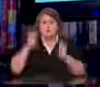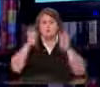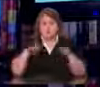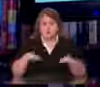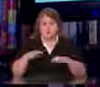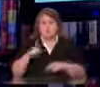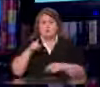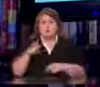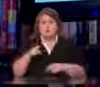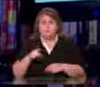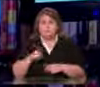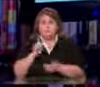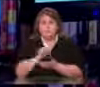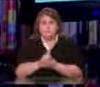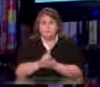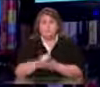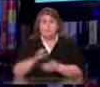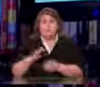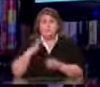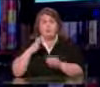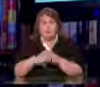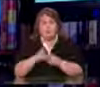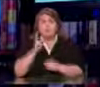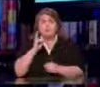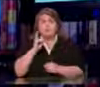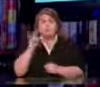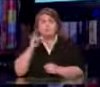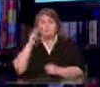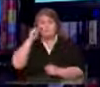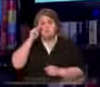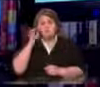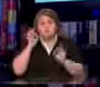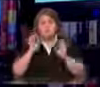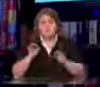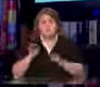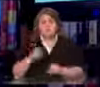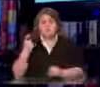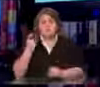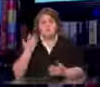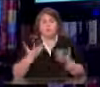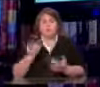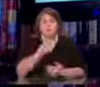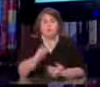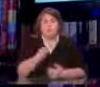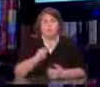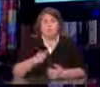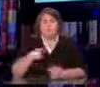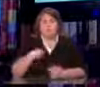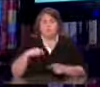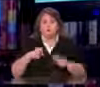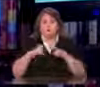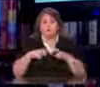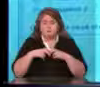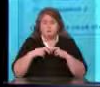таблице, вы должны определить, кто из учащихся прав. Поэтому здесь мы